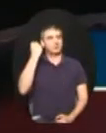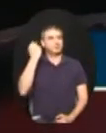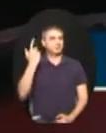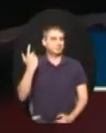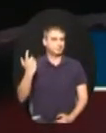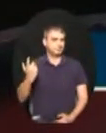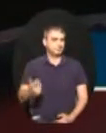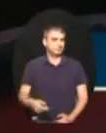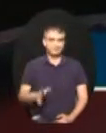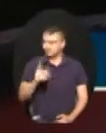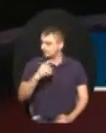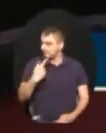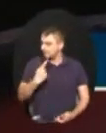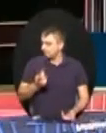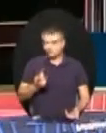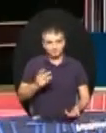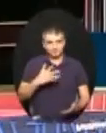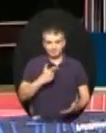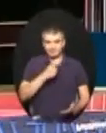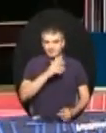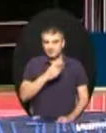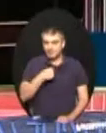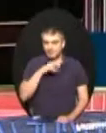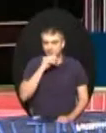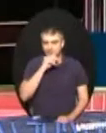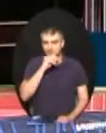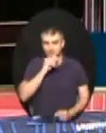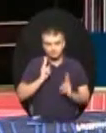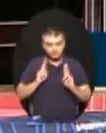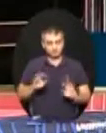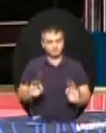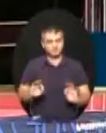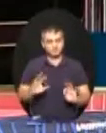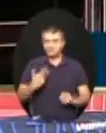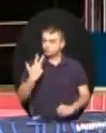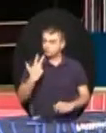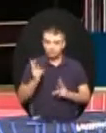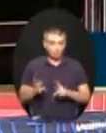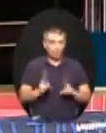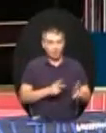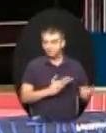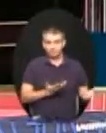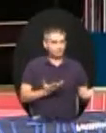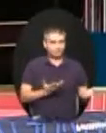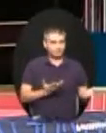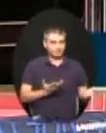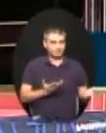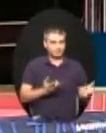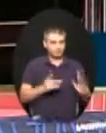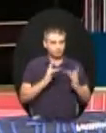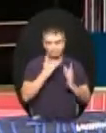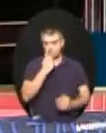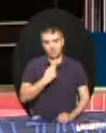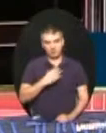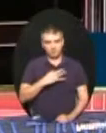זו אחרת. אבל בכל זאת זה המישור התיאורטי בעצם. אבל אם אנחנו מדברים דה פקטו, אז מהן שלוש האופציות שניצבות מול